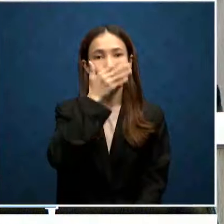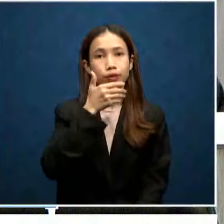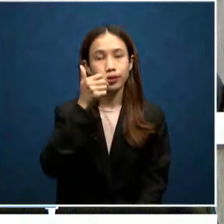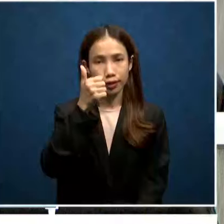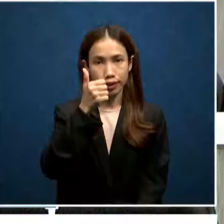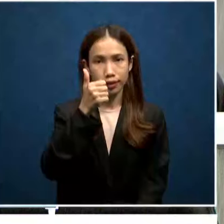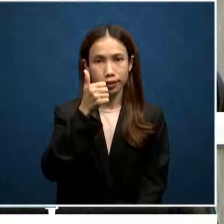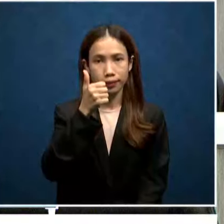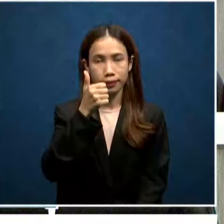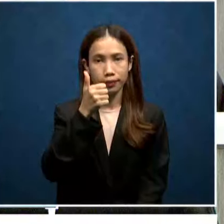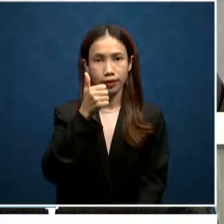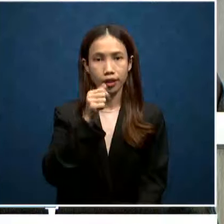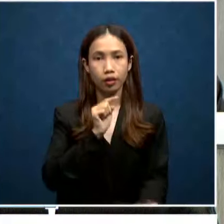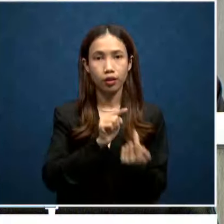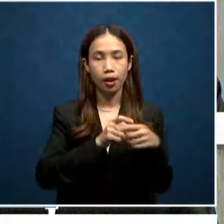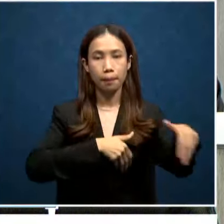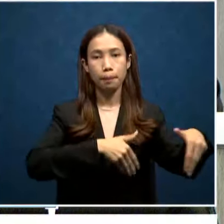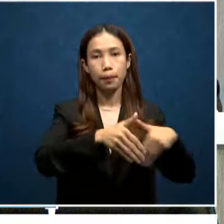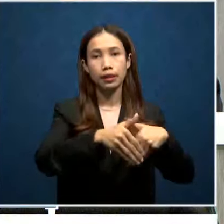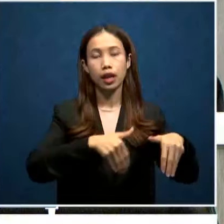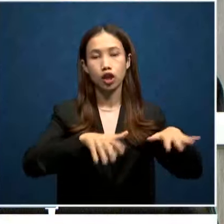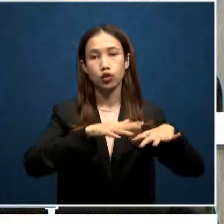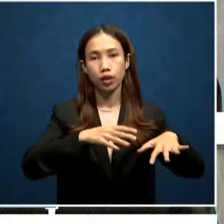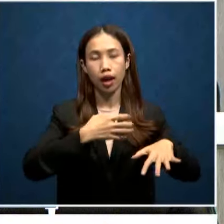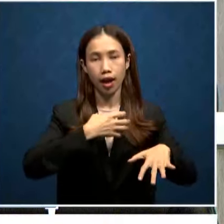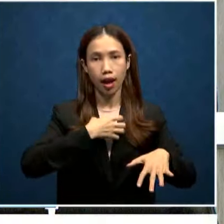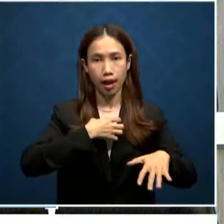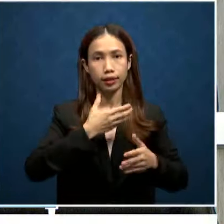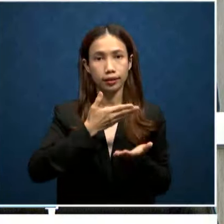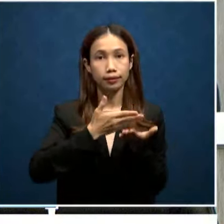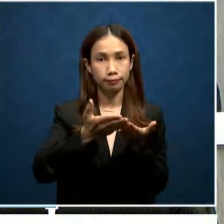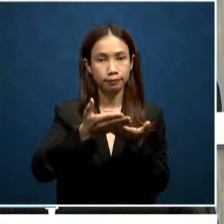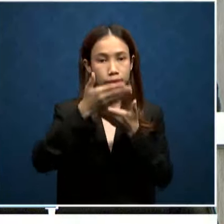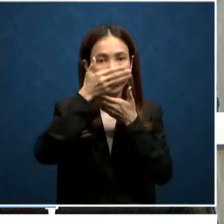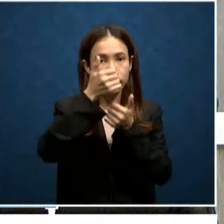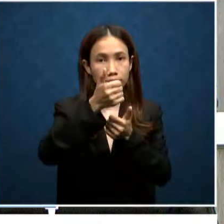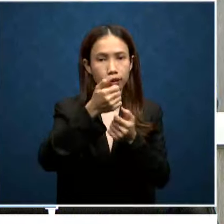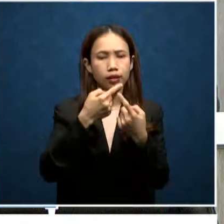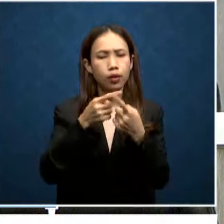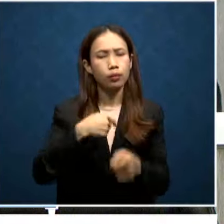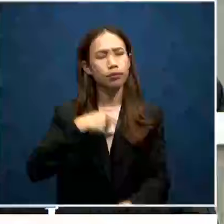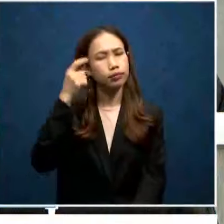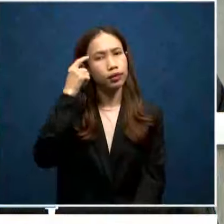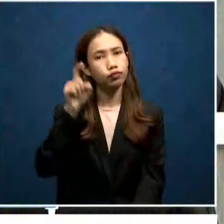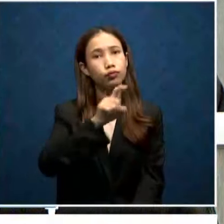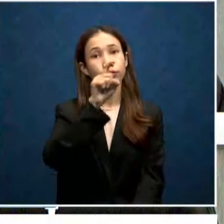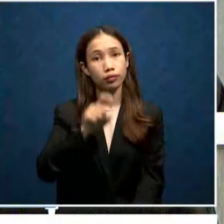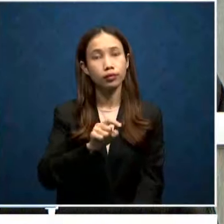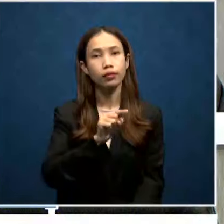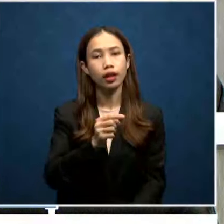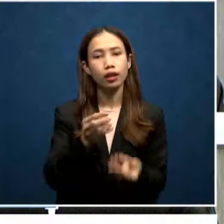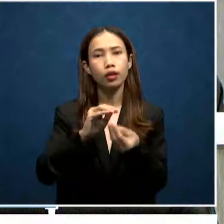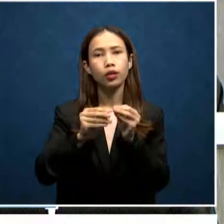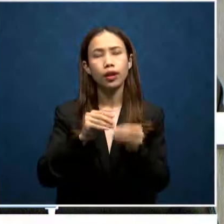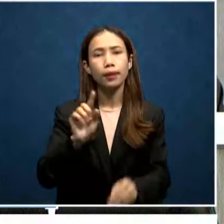สวยที่ประชาชนทั่วไปสนใจผมเลยข้องใจว่าไออเลขพวกเนี้ยที่มันเป็น